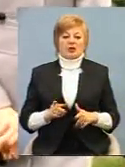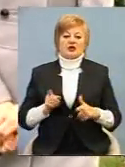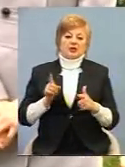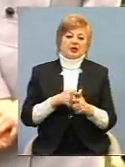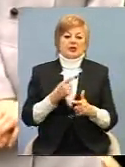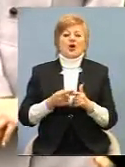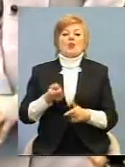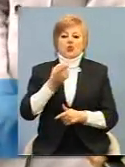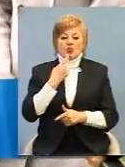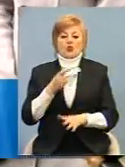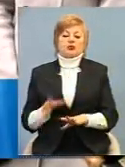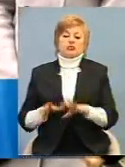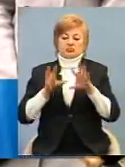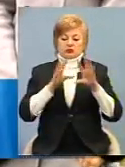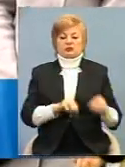давай переїдемо в село.